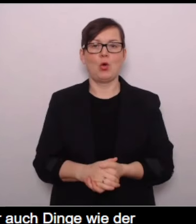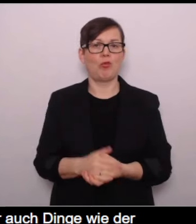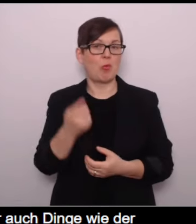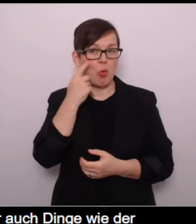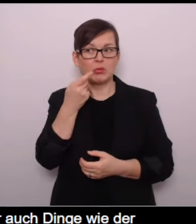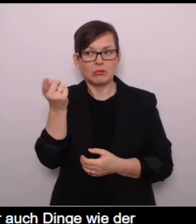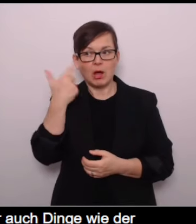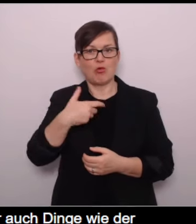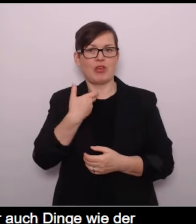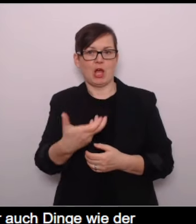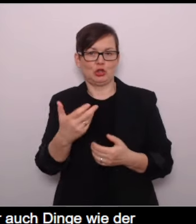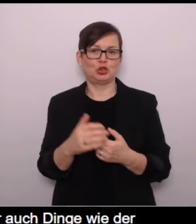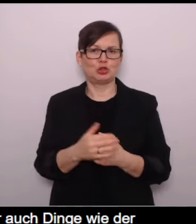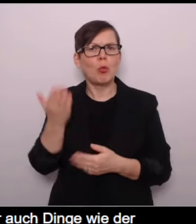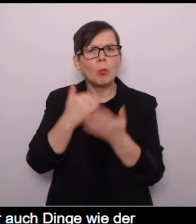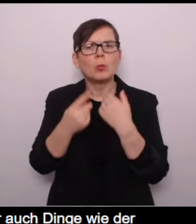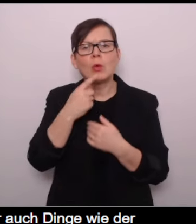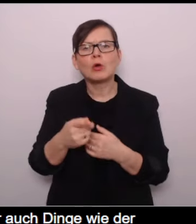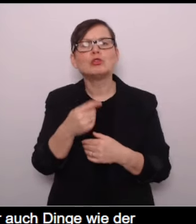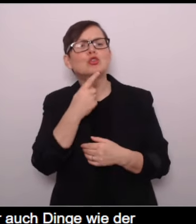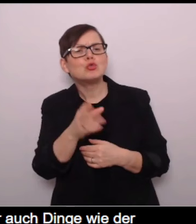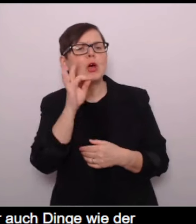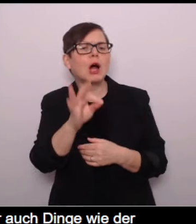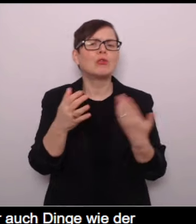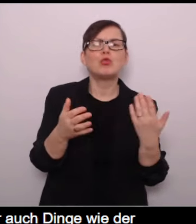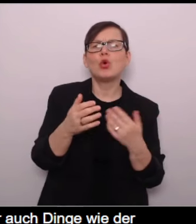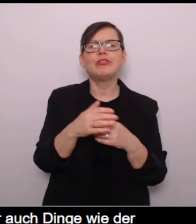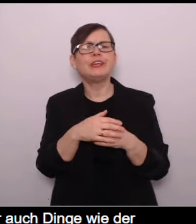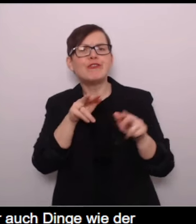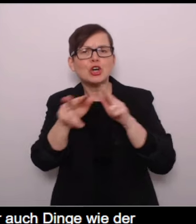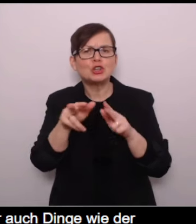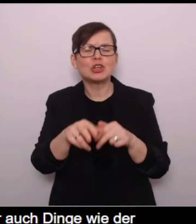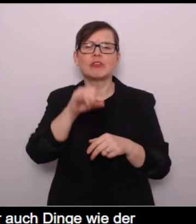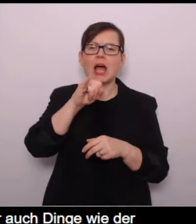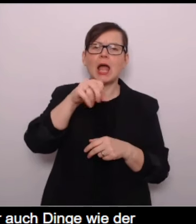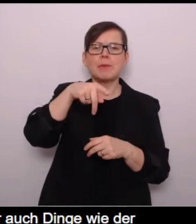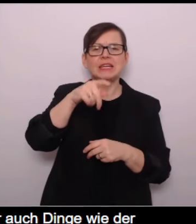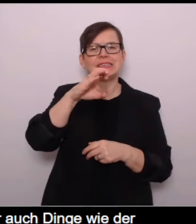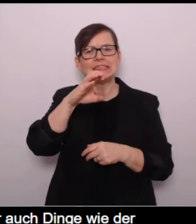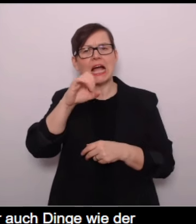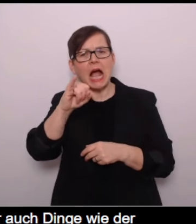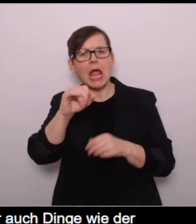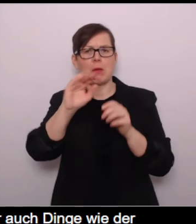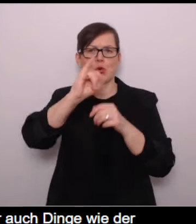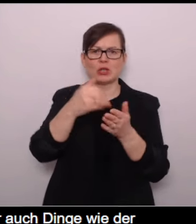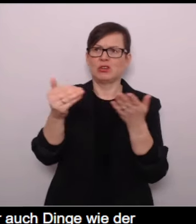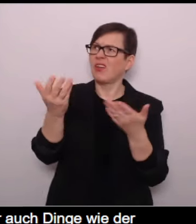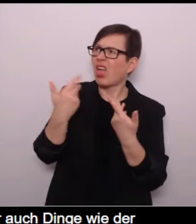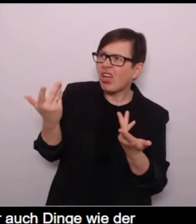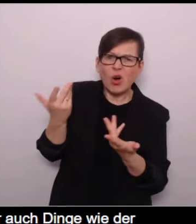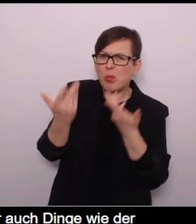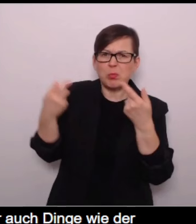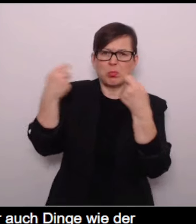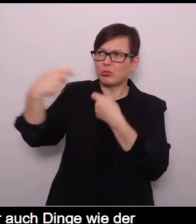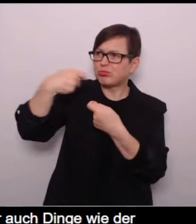und uns an anderer Stelle besser zu unterstützen, wo er uns hängen lässt im Bereich der Zusagen bei der Wirtschaft, bei